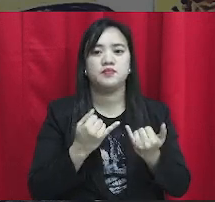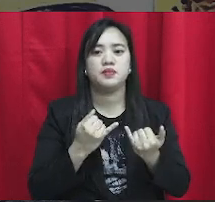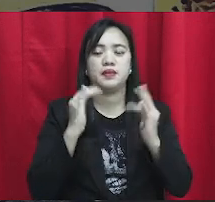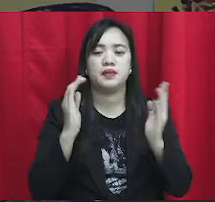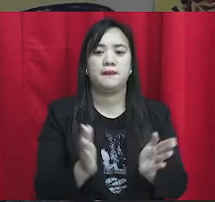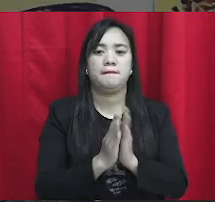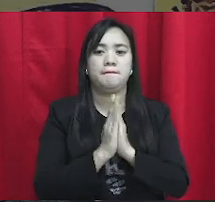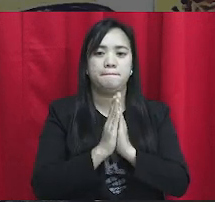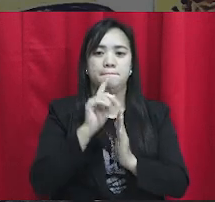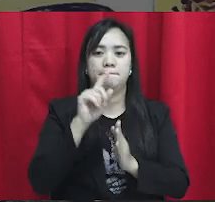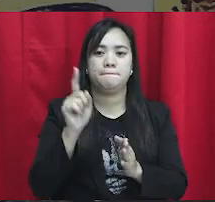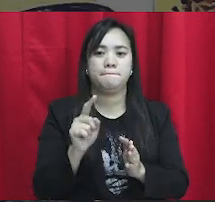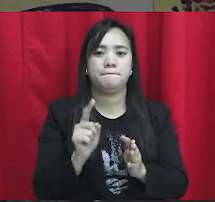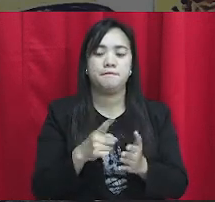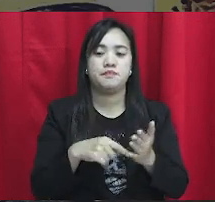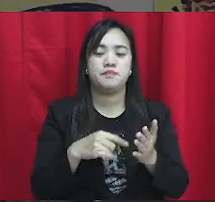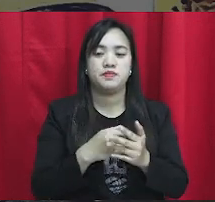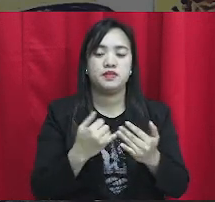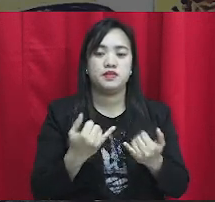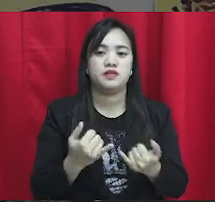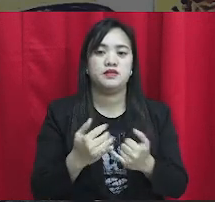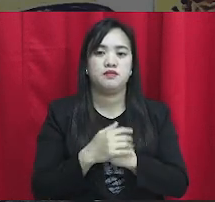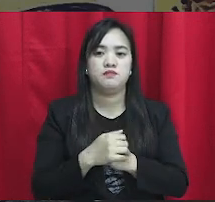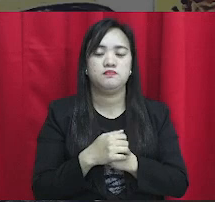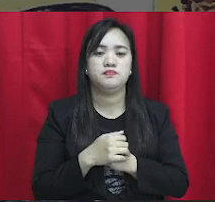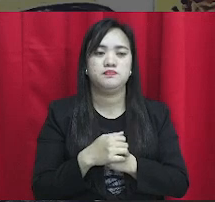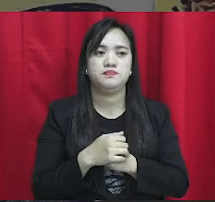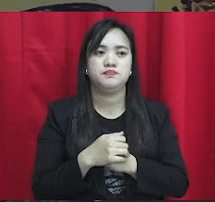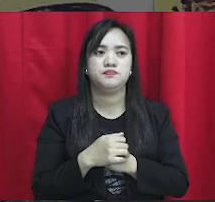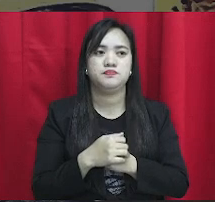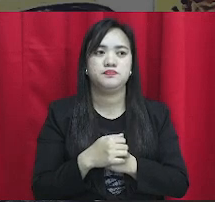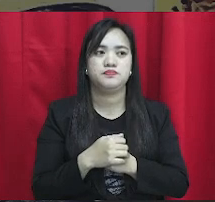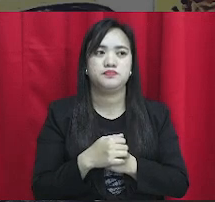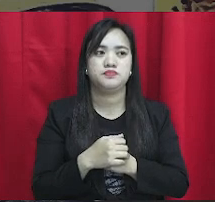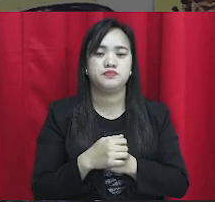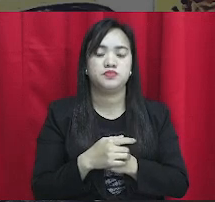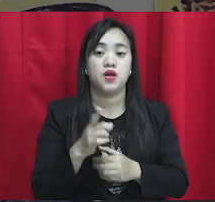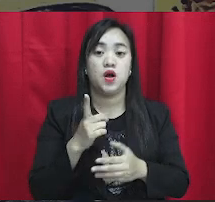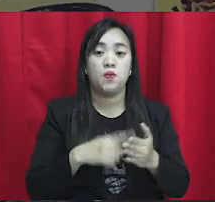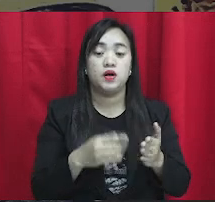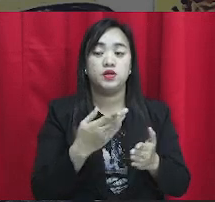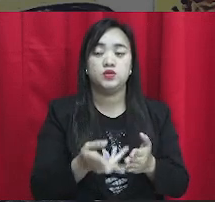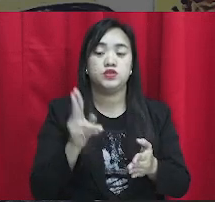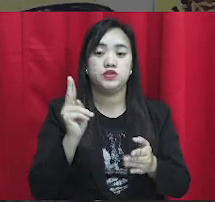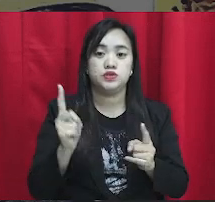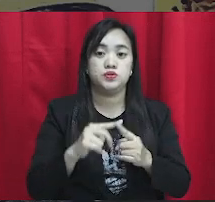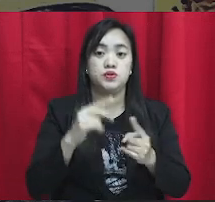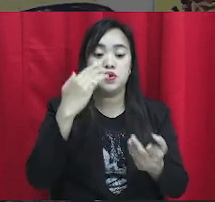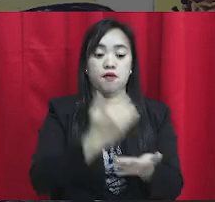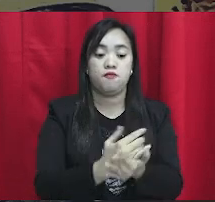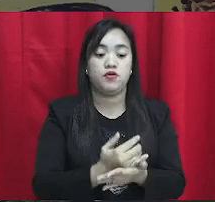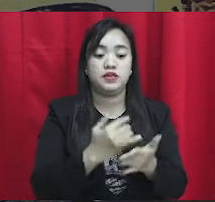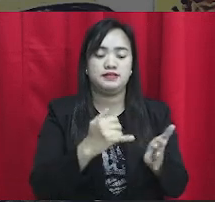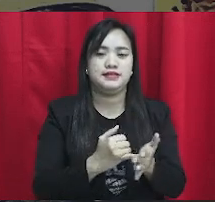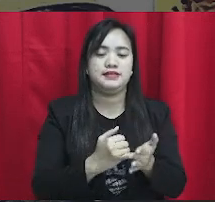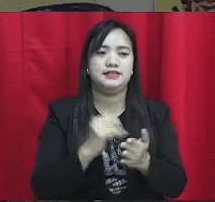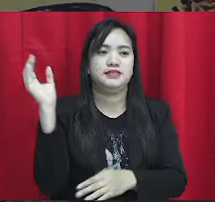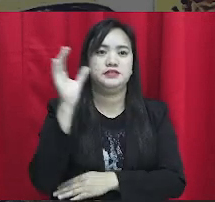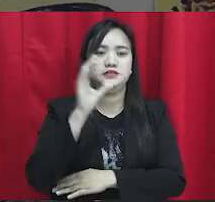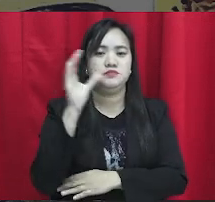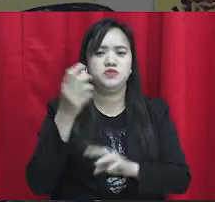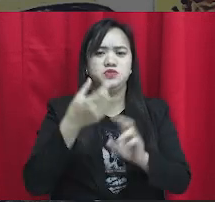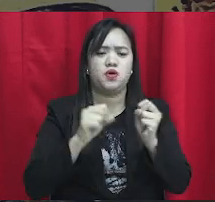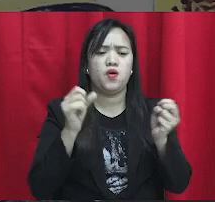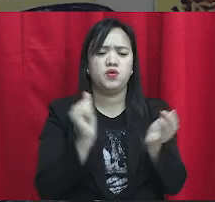ako para kay nanay. Lay, ano naman po ang nakikita nyo na mga dapat nating iwasan ngayong kapaskuhan? Yung para